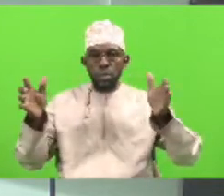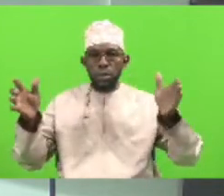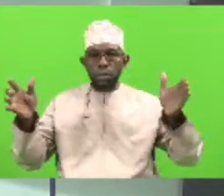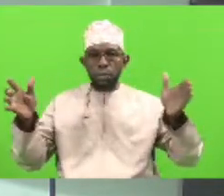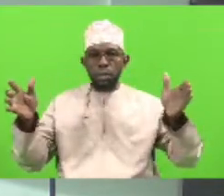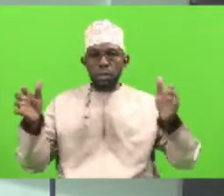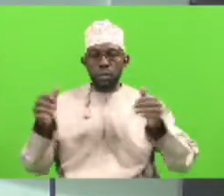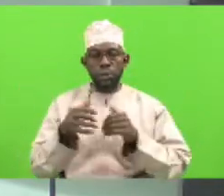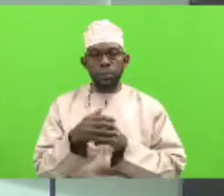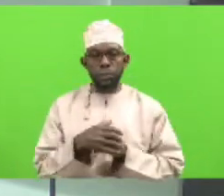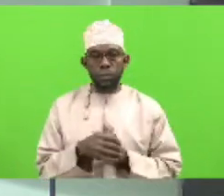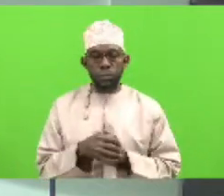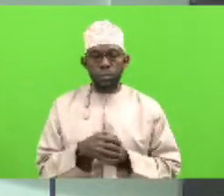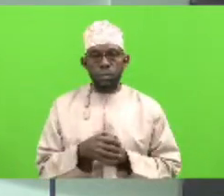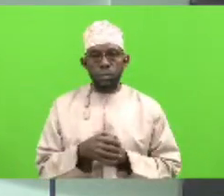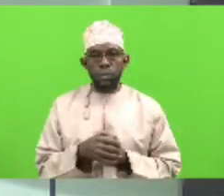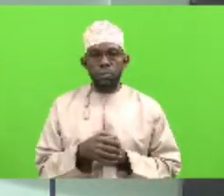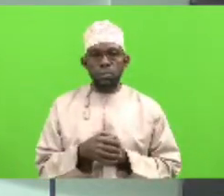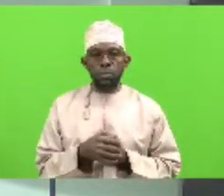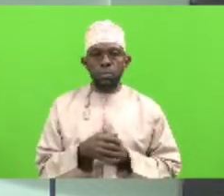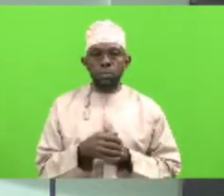الله أكبر